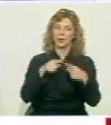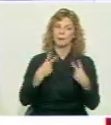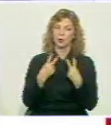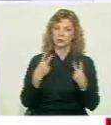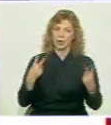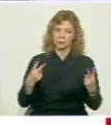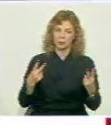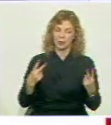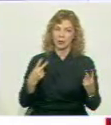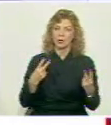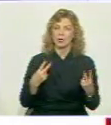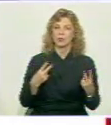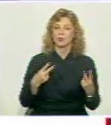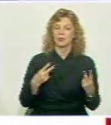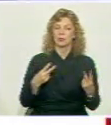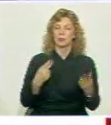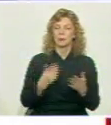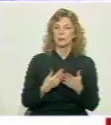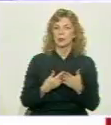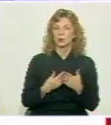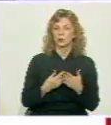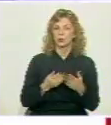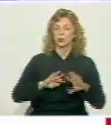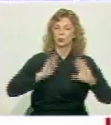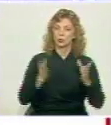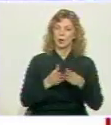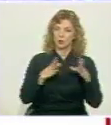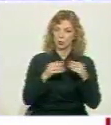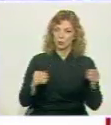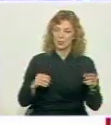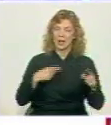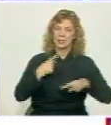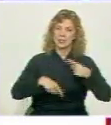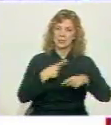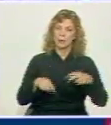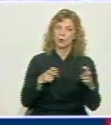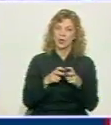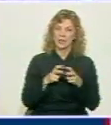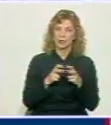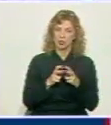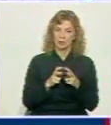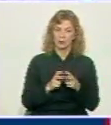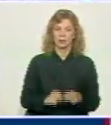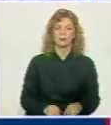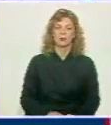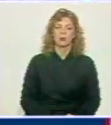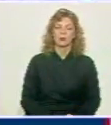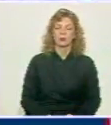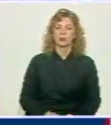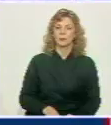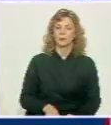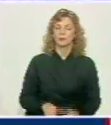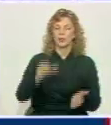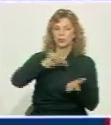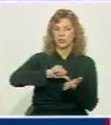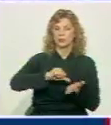care contribuie în fiecare zi la siguranța și securitatea sistemului energetic. Hidroelectrica a ajuns la rezultatele care le are